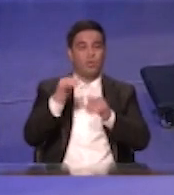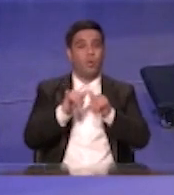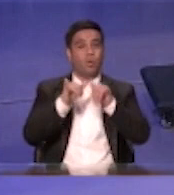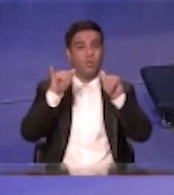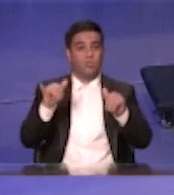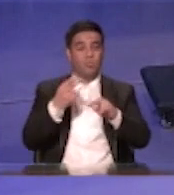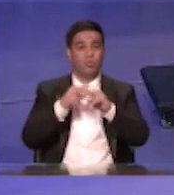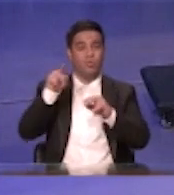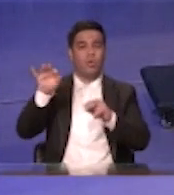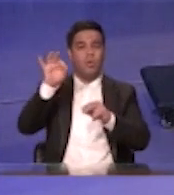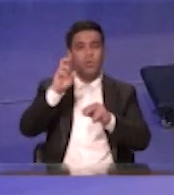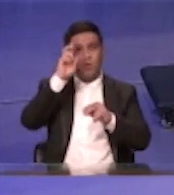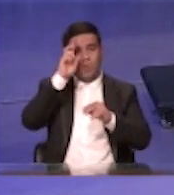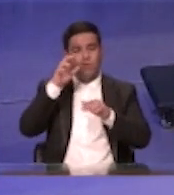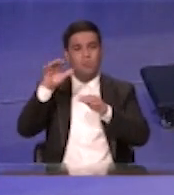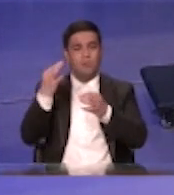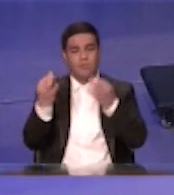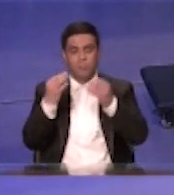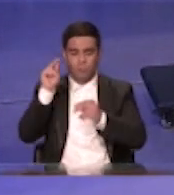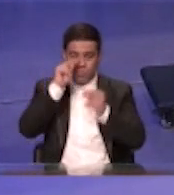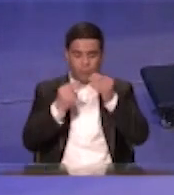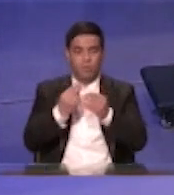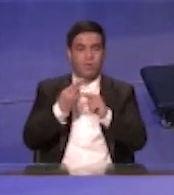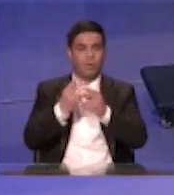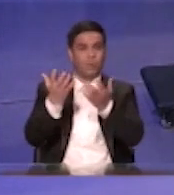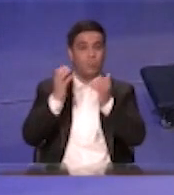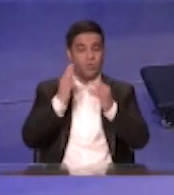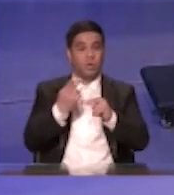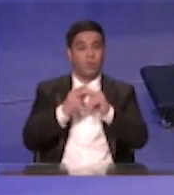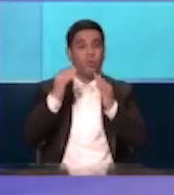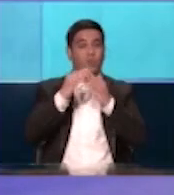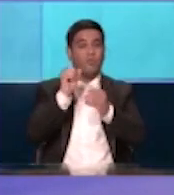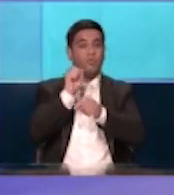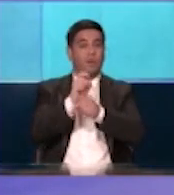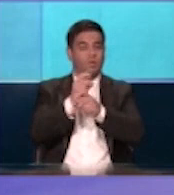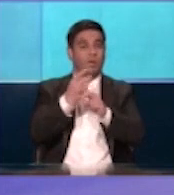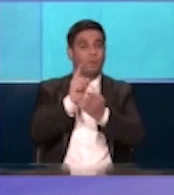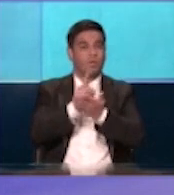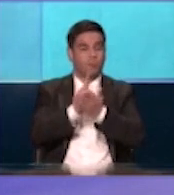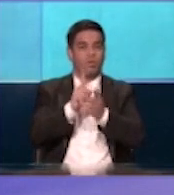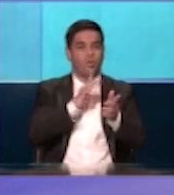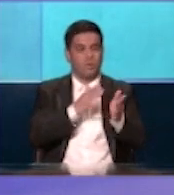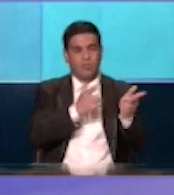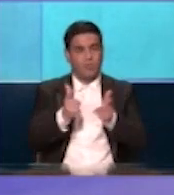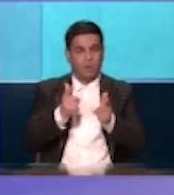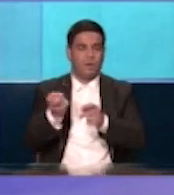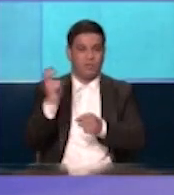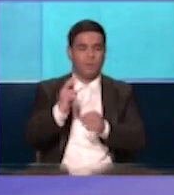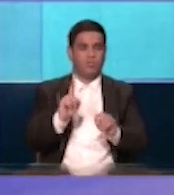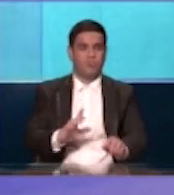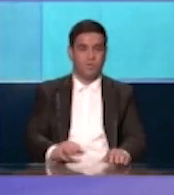ortib, u davlat haqida yana ko'proq ma'lumotlar to'plab kelasiz va quyidagi uyga vazifani kelgusi darsda tayyorlab kelasiz degan